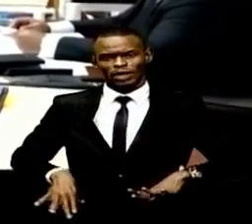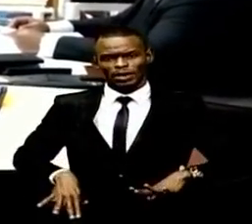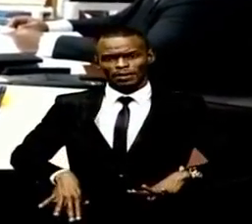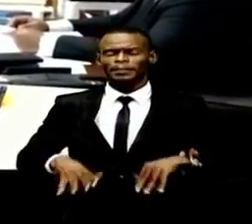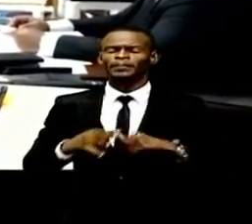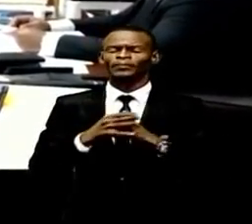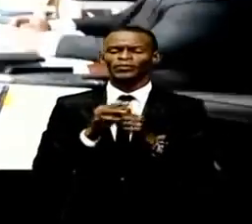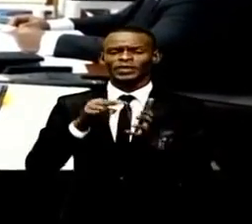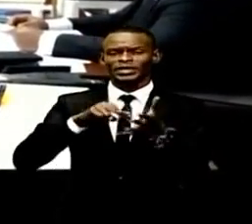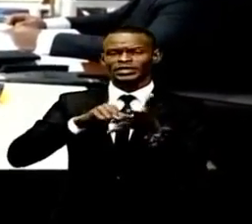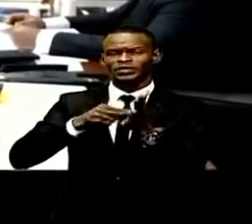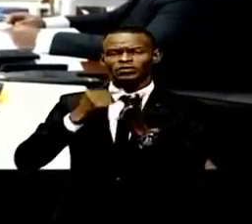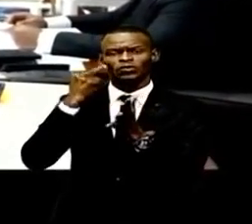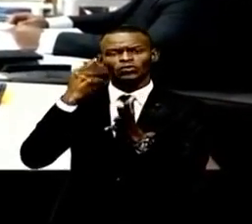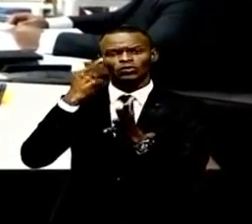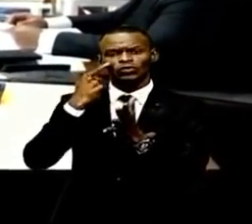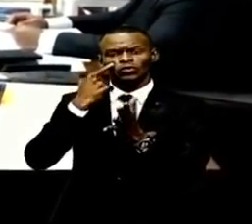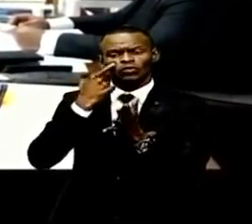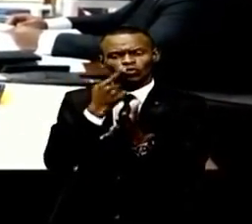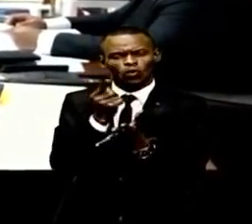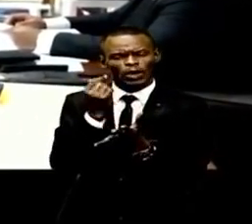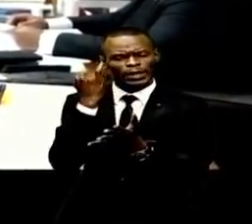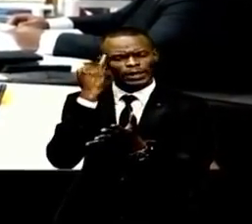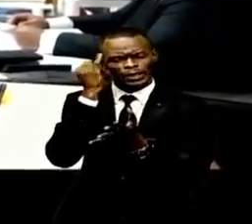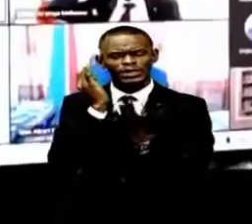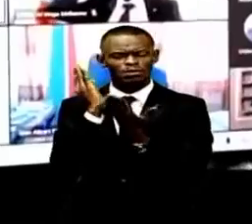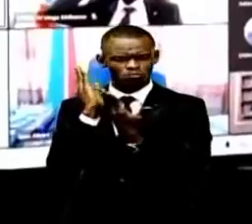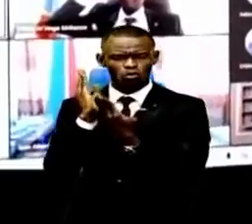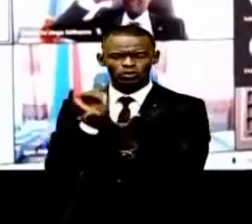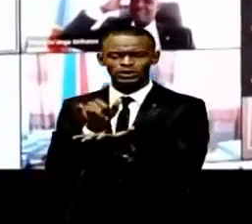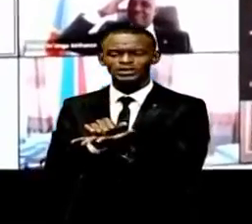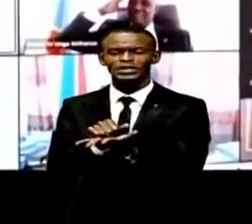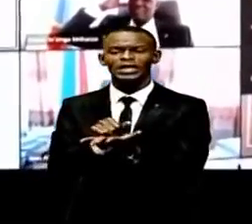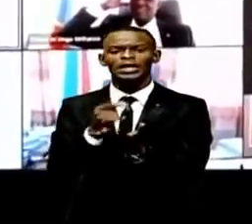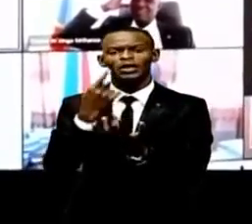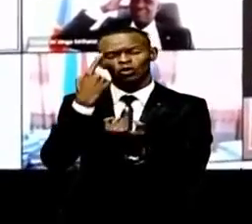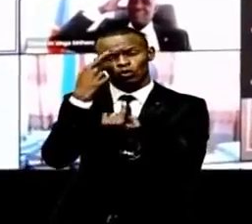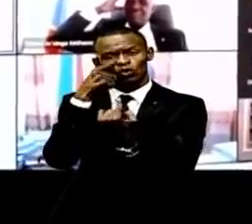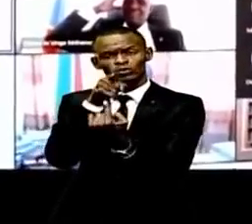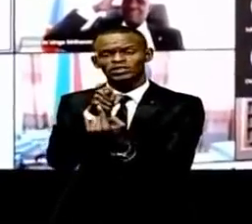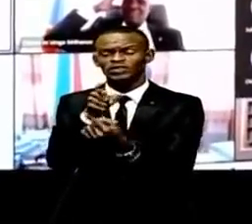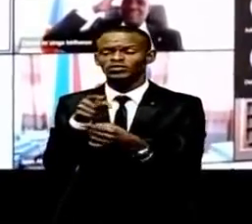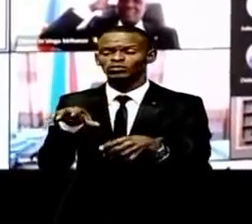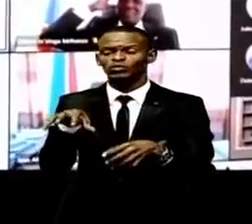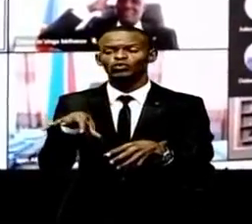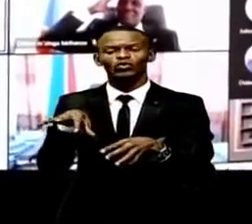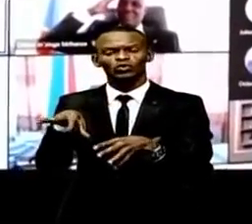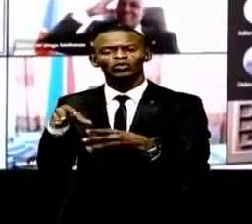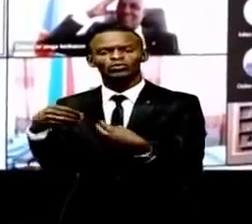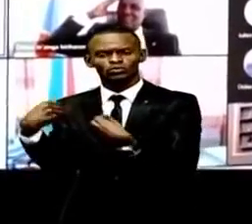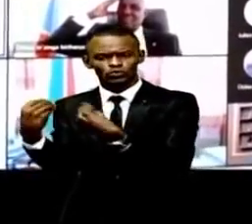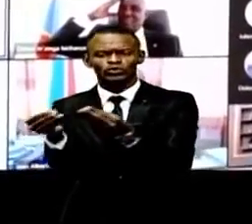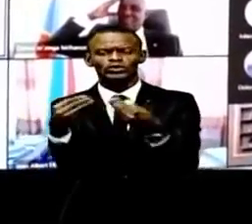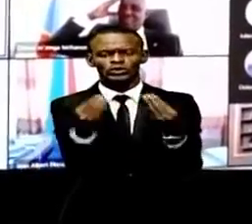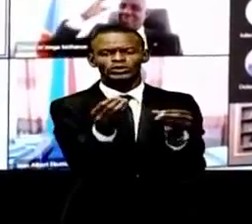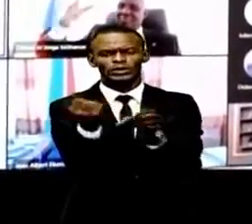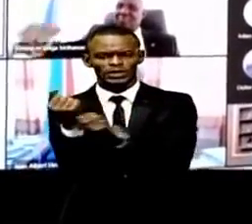projet d'insertion professionnelle à l'emploi décent des jeunes, au regard de problèmes cruciaux auxquels ils font face,